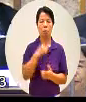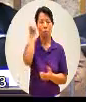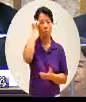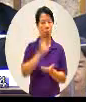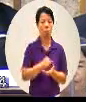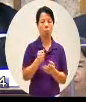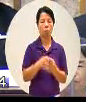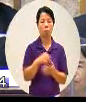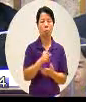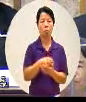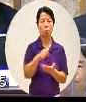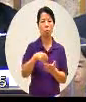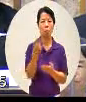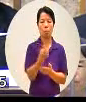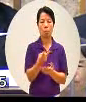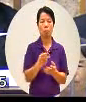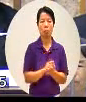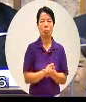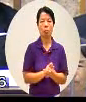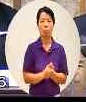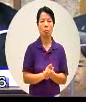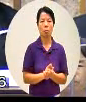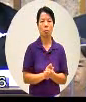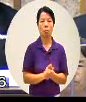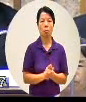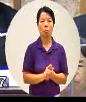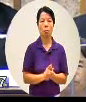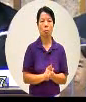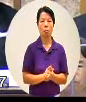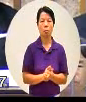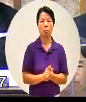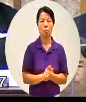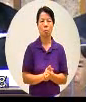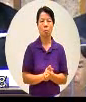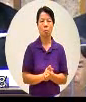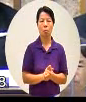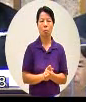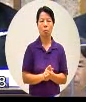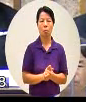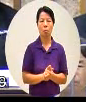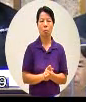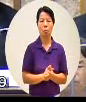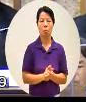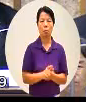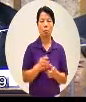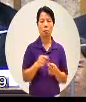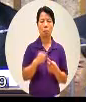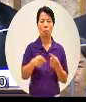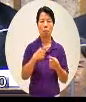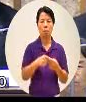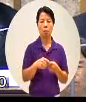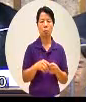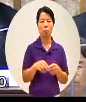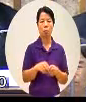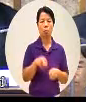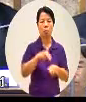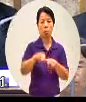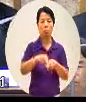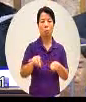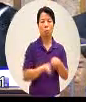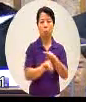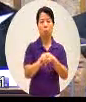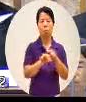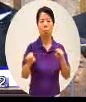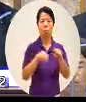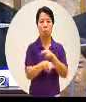哈，这两案应该是 不要你印象中，这是你写的东西，你还印象中？ 应该是铁路地下化跟那个高雄捷运，